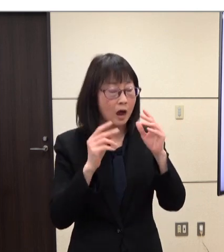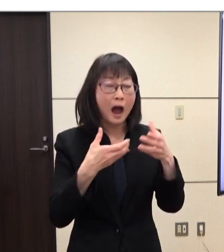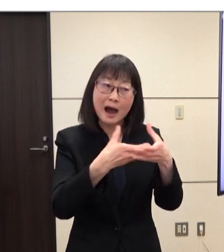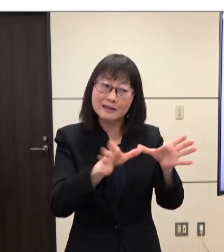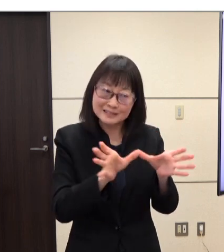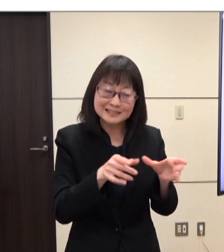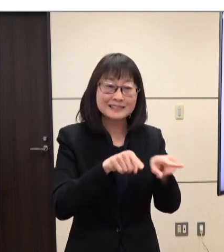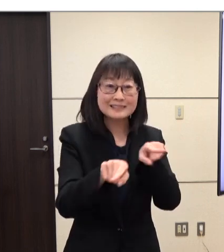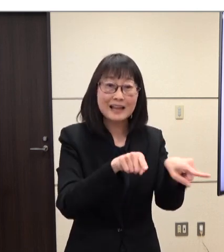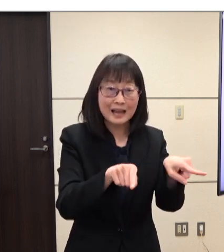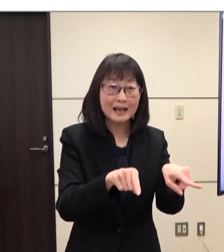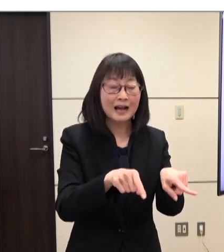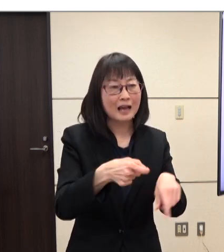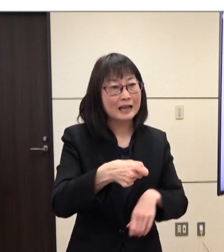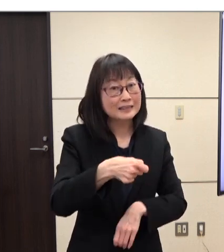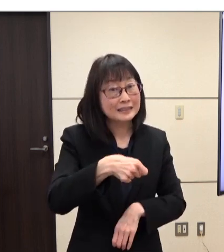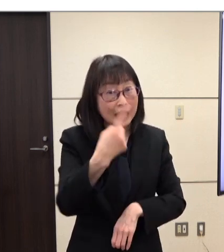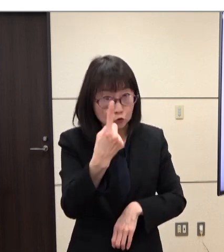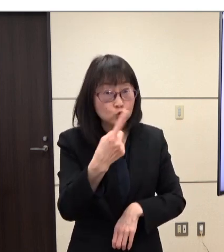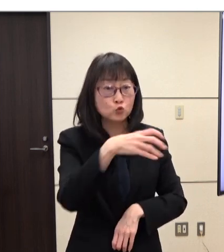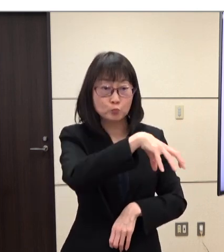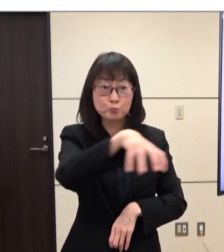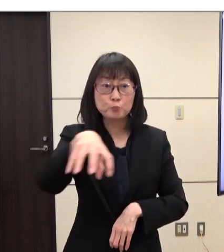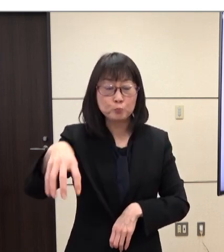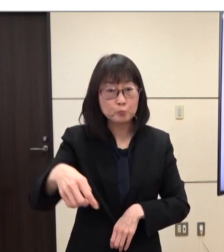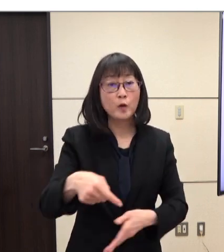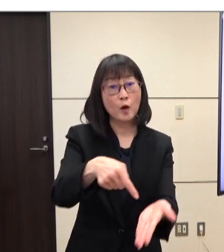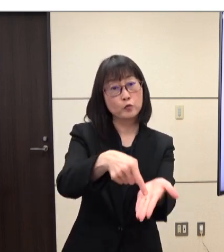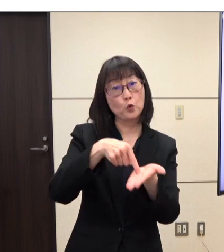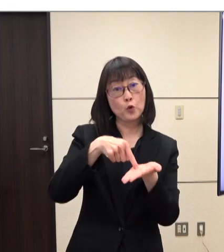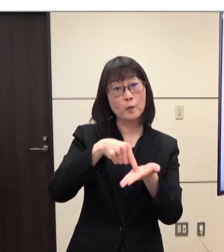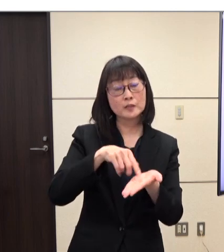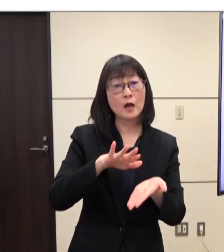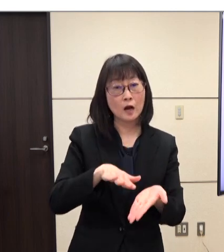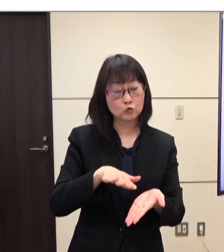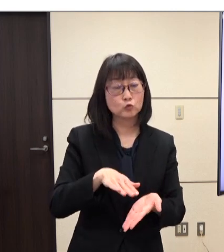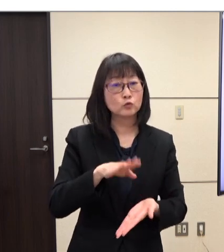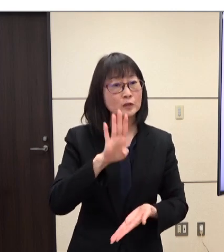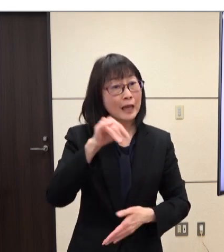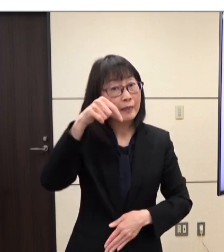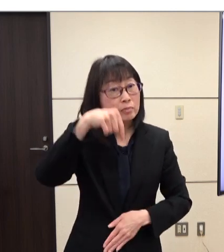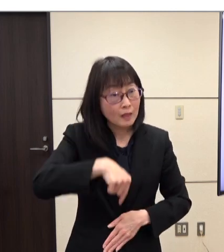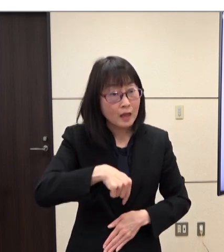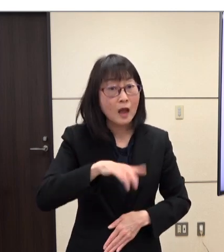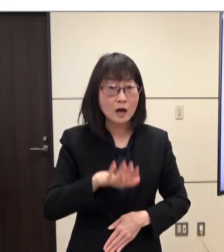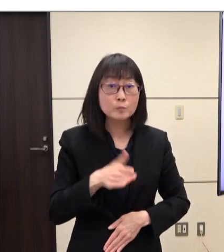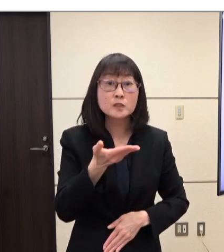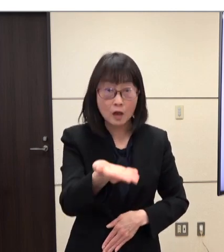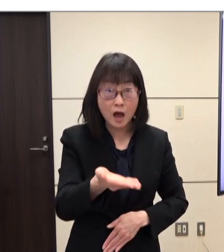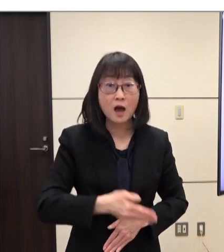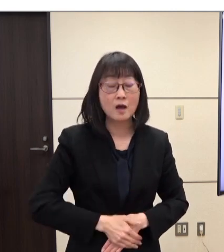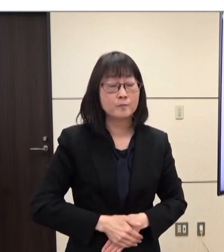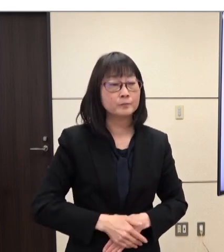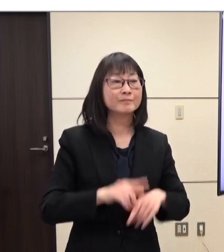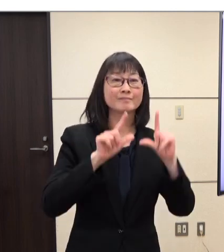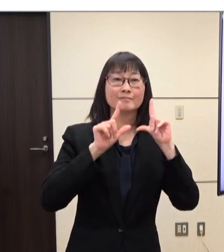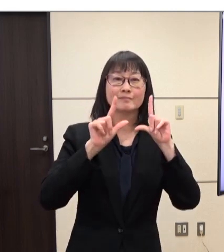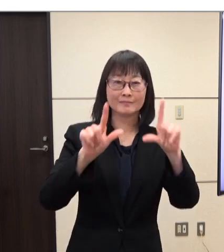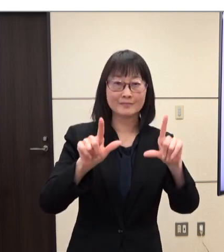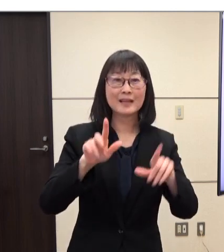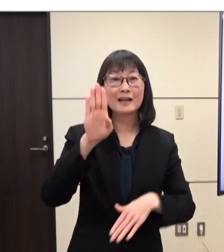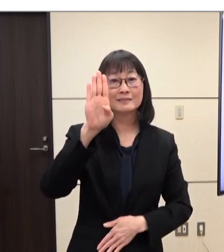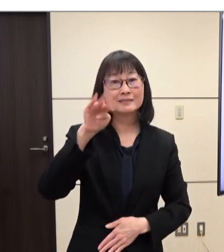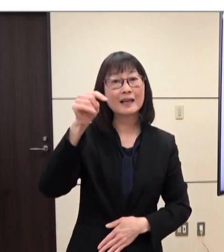ですかね。ちょっとそこまではどうですか。 はい、県内はまだほんの数件でございまして、発